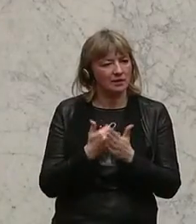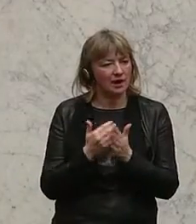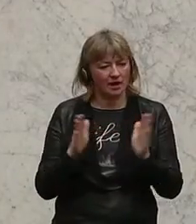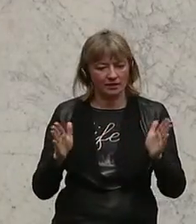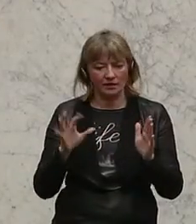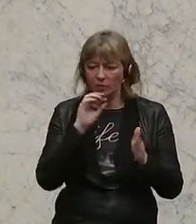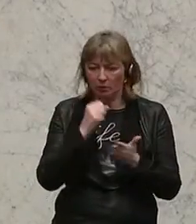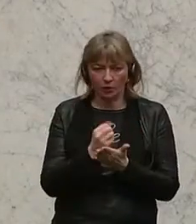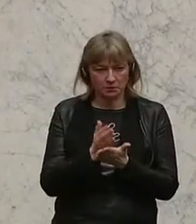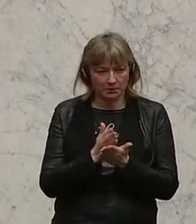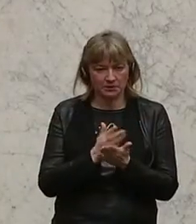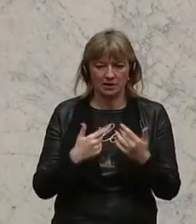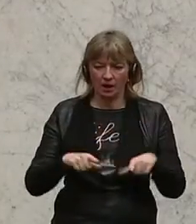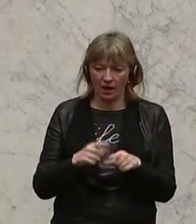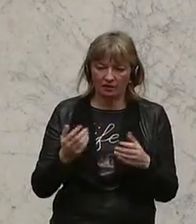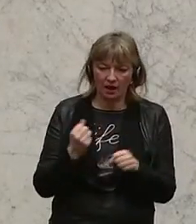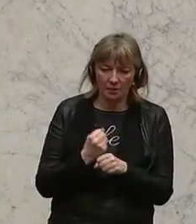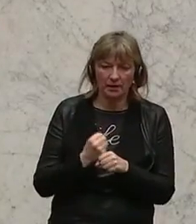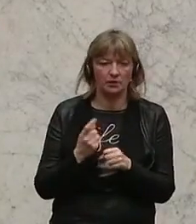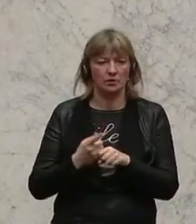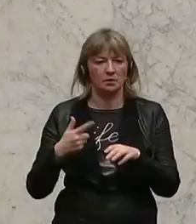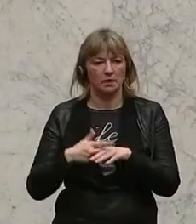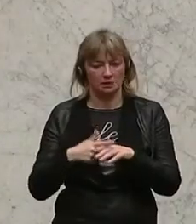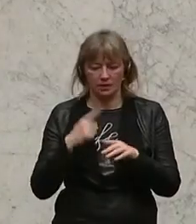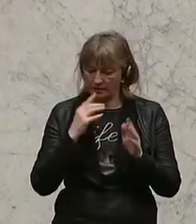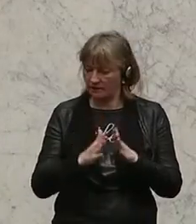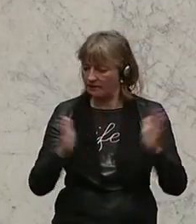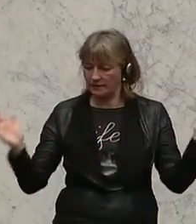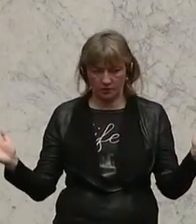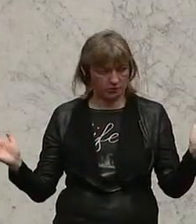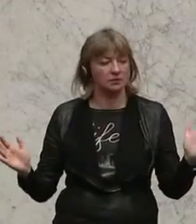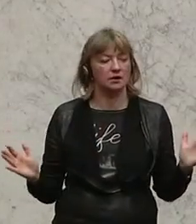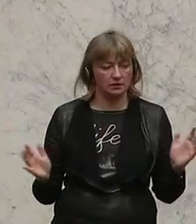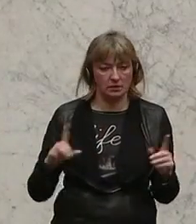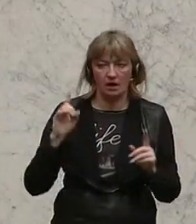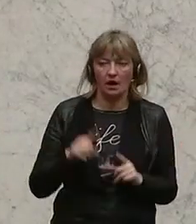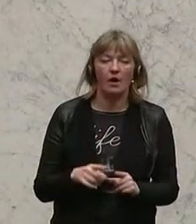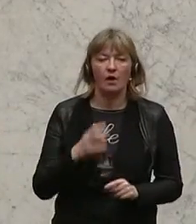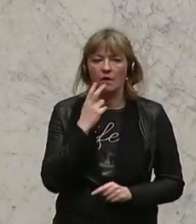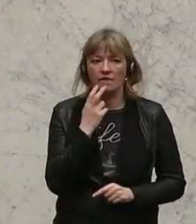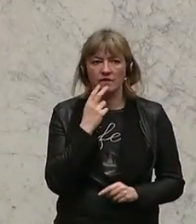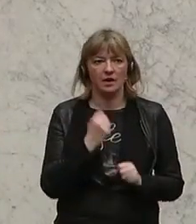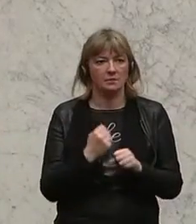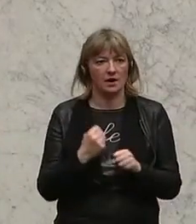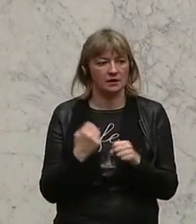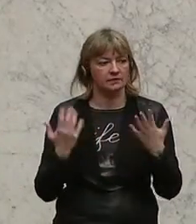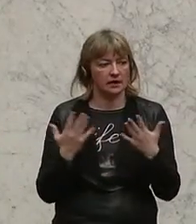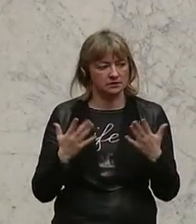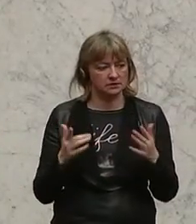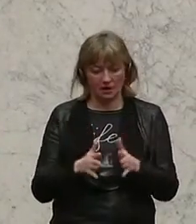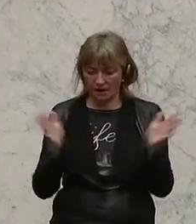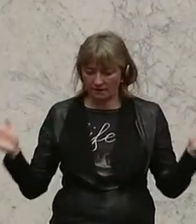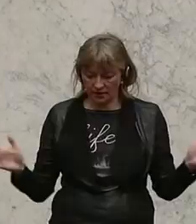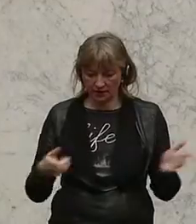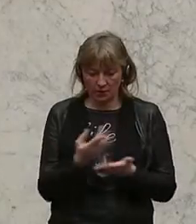für die Postbediensteten, Landarbeit und im Bereich der Behinderten machen werden, sowie auch die Erweiterung